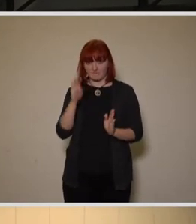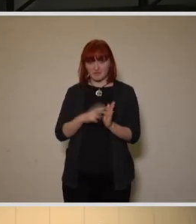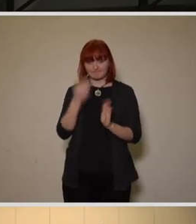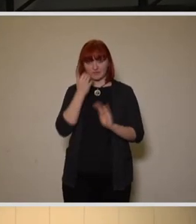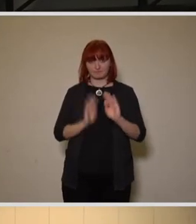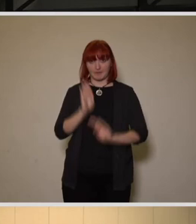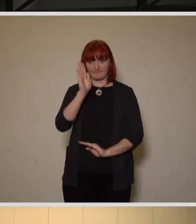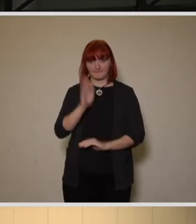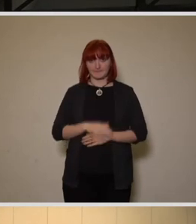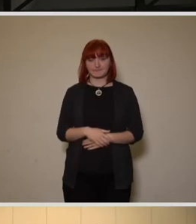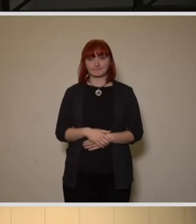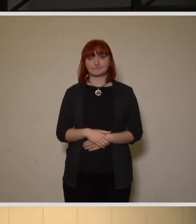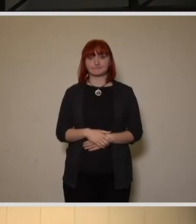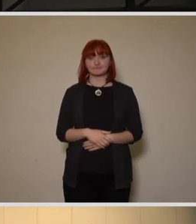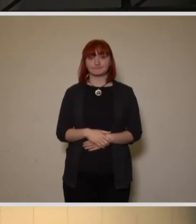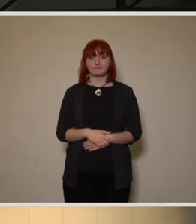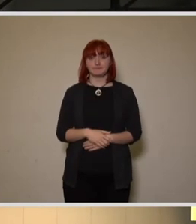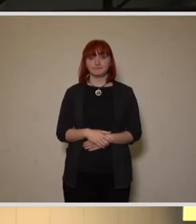das Handzeichen.